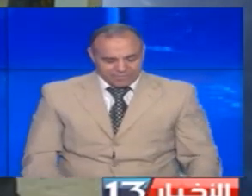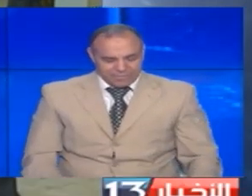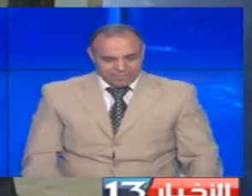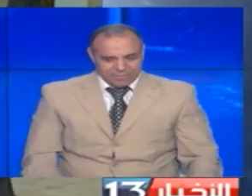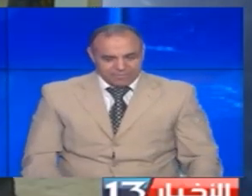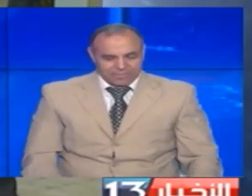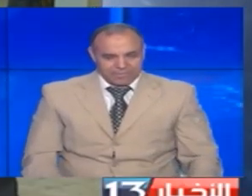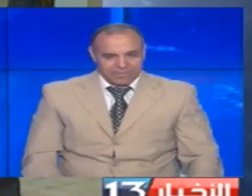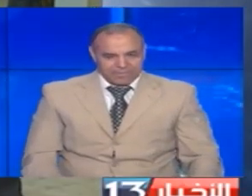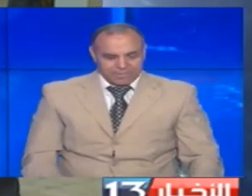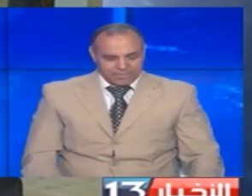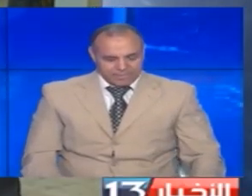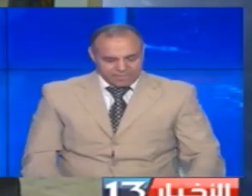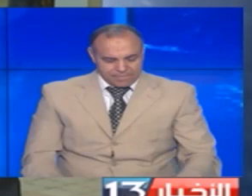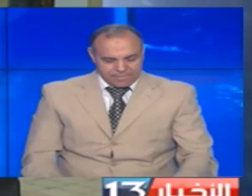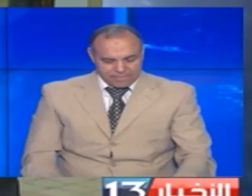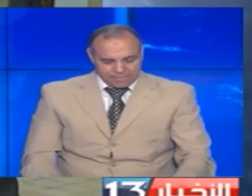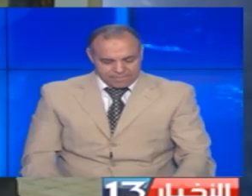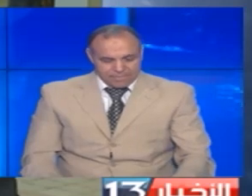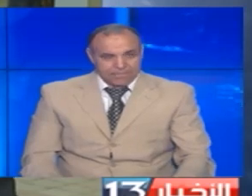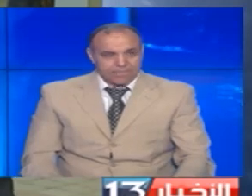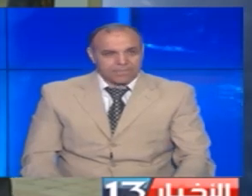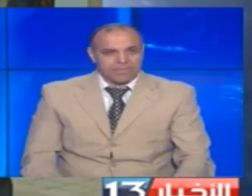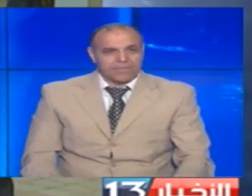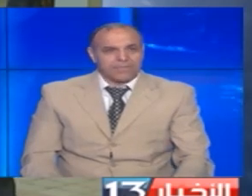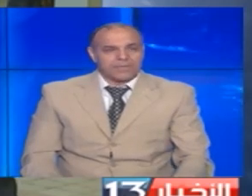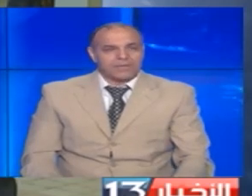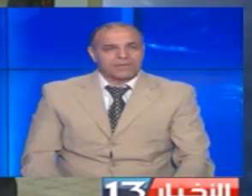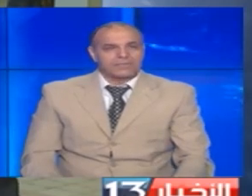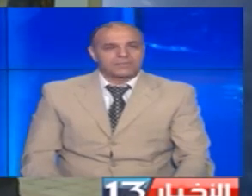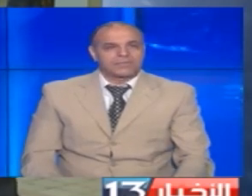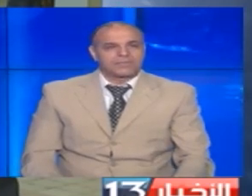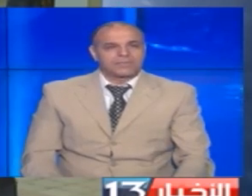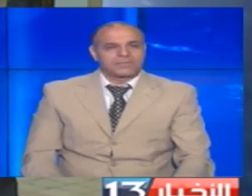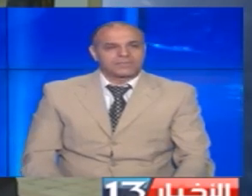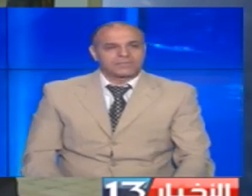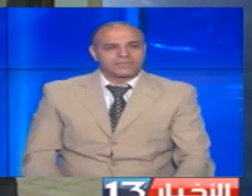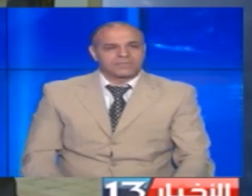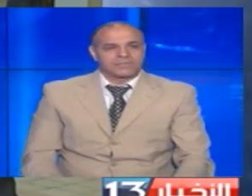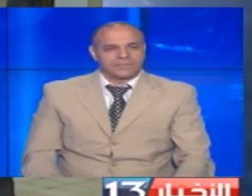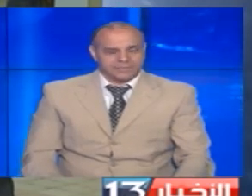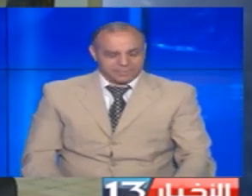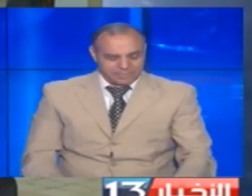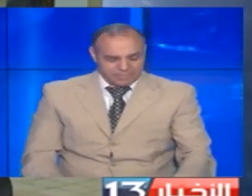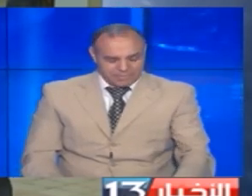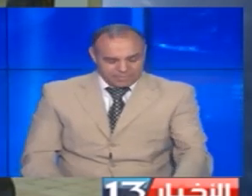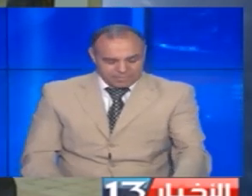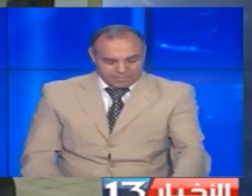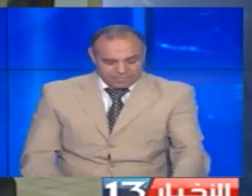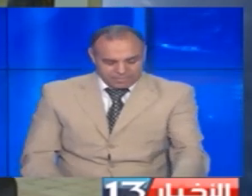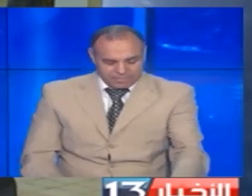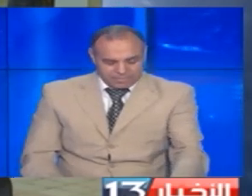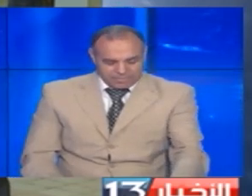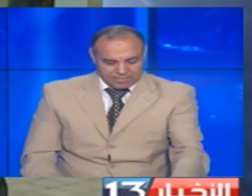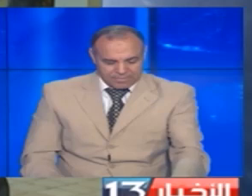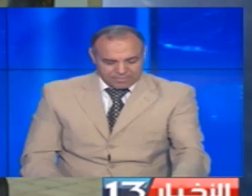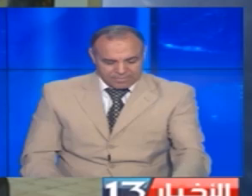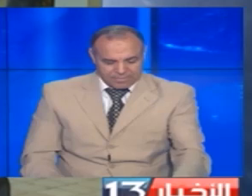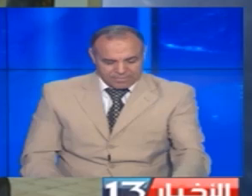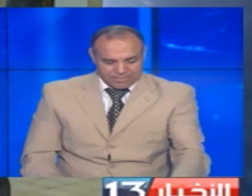تفتش عن وجهك الات ووجهت تونسيا يكون واحد التجاعيد وحده